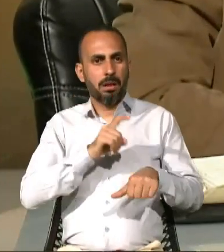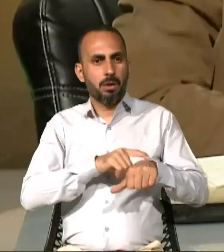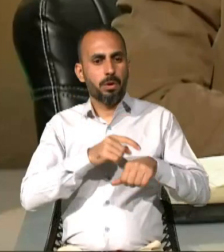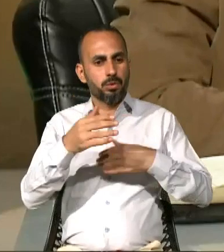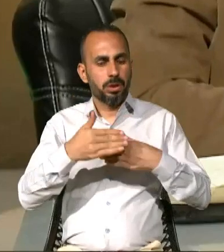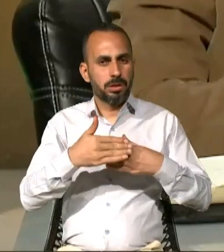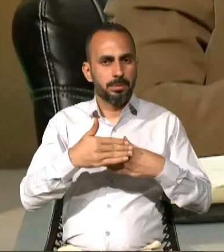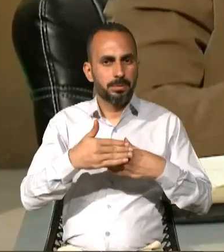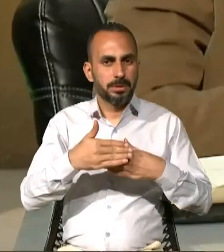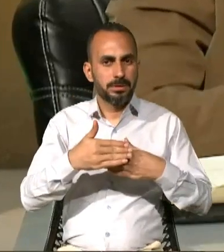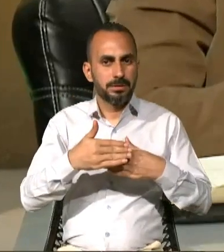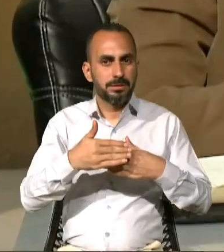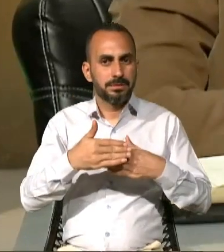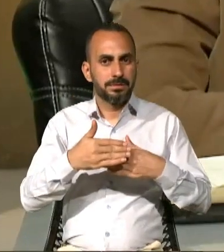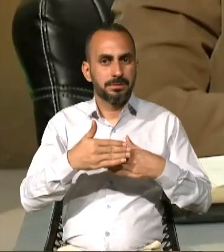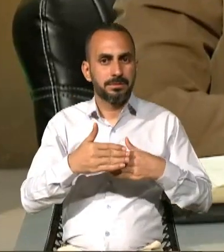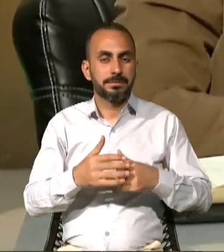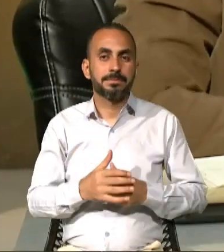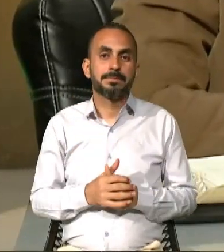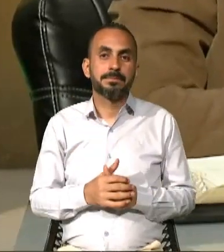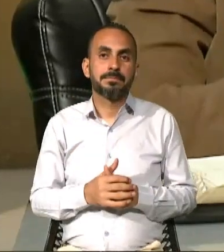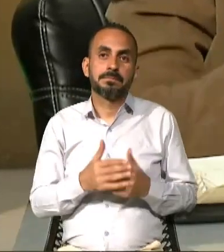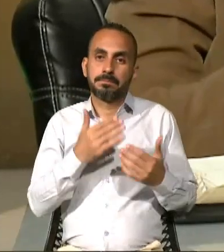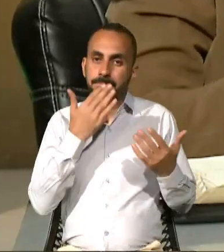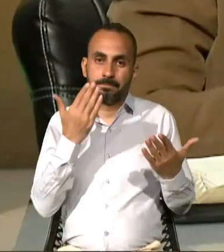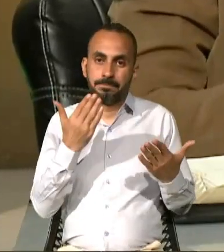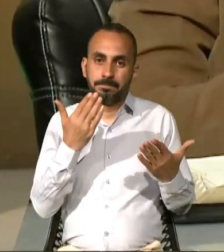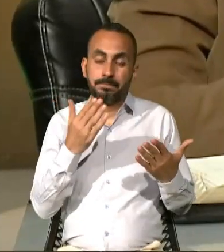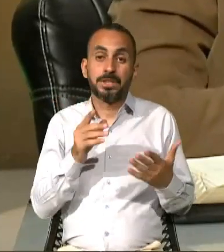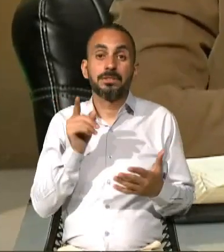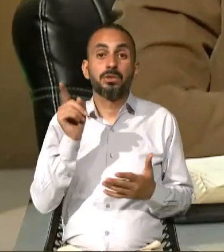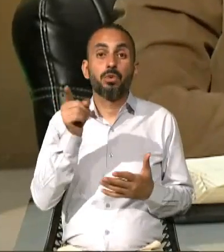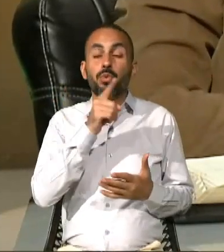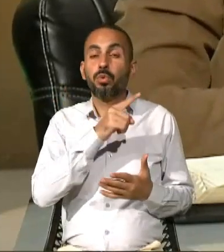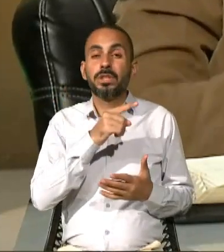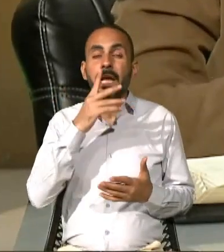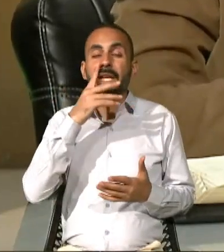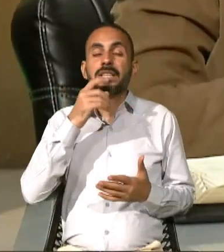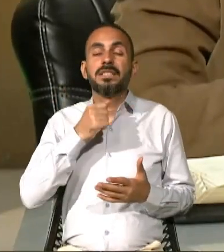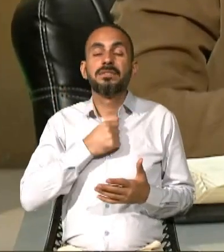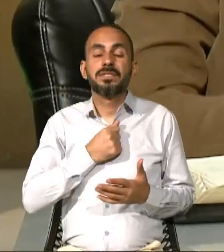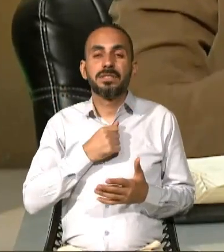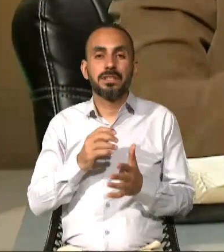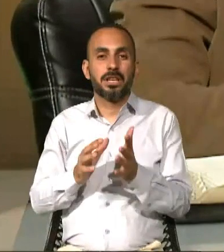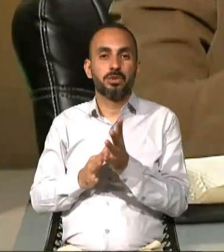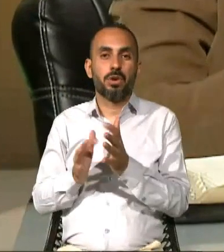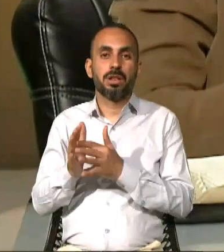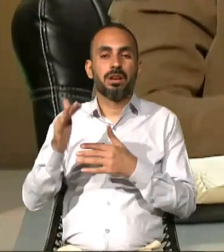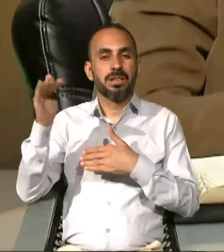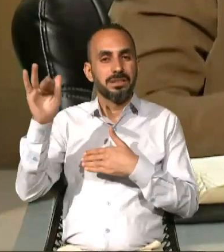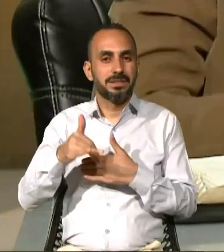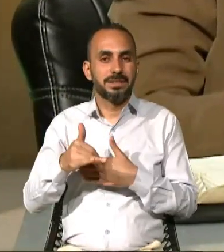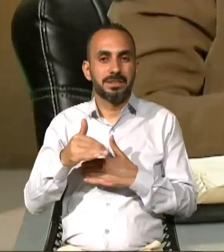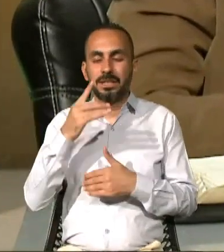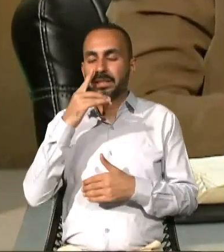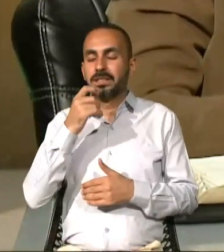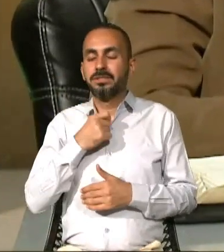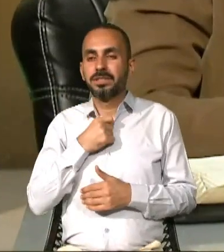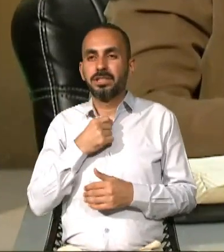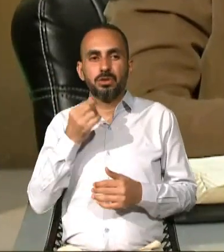أشواق، عندنا أشواق لمجيء الرب، وعندنا أشواق إن احنا نخلع هذا الجسد الفاني، وعندنا أشواق